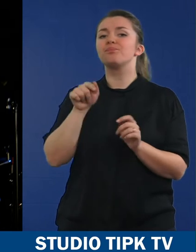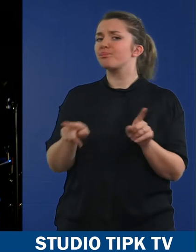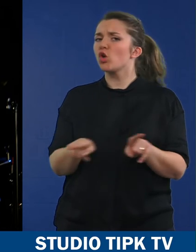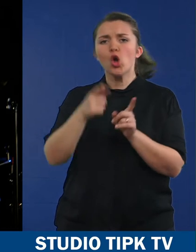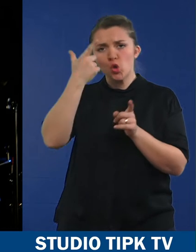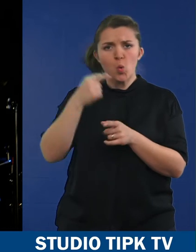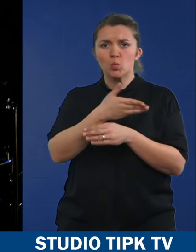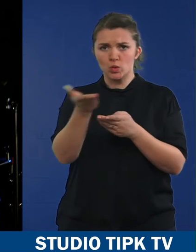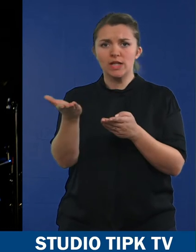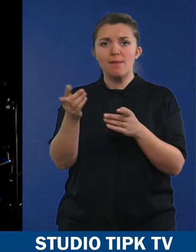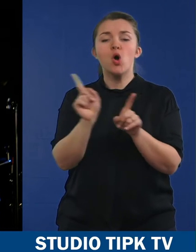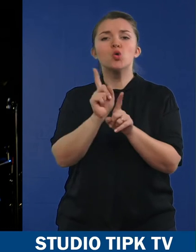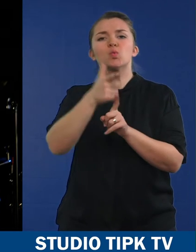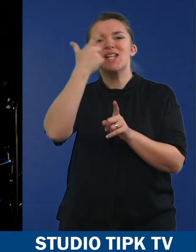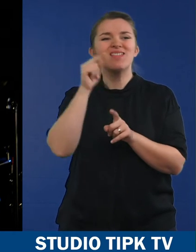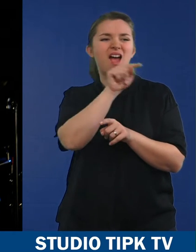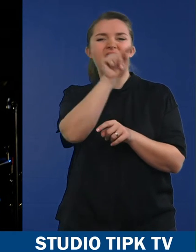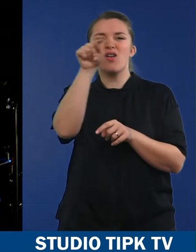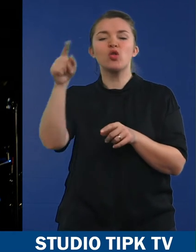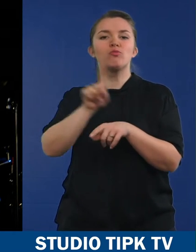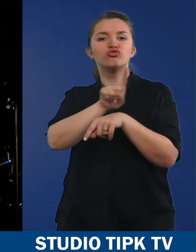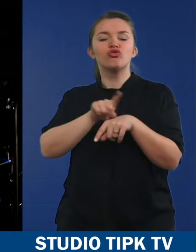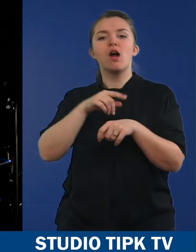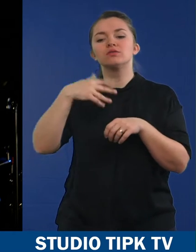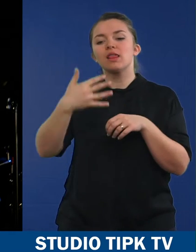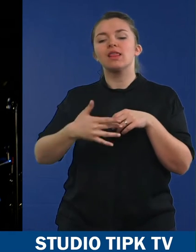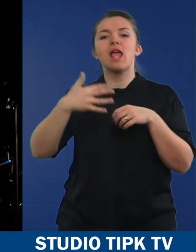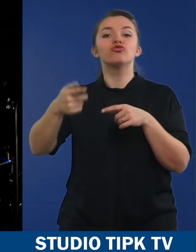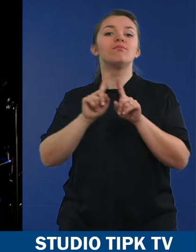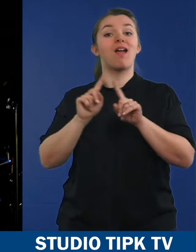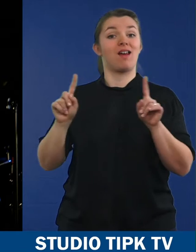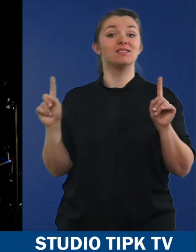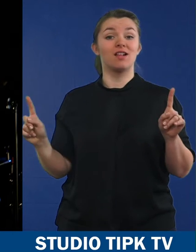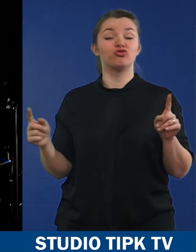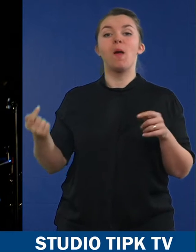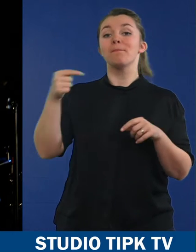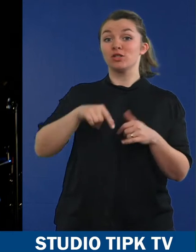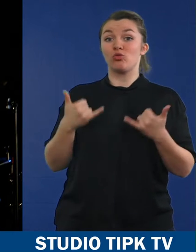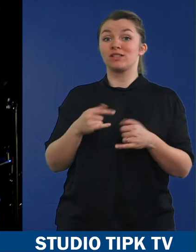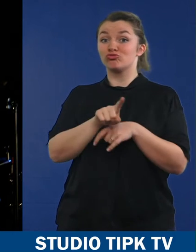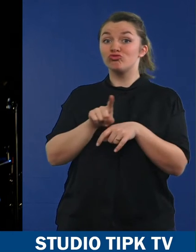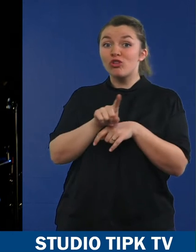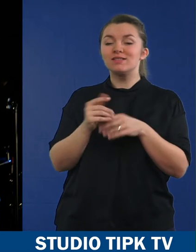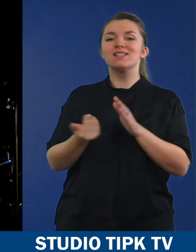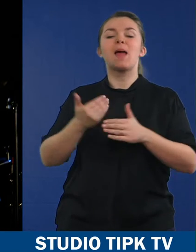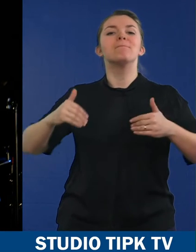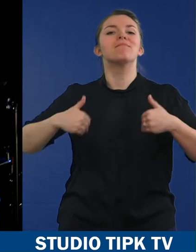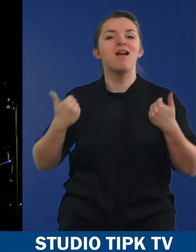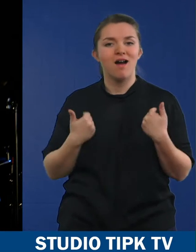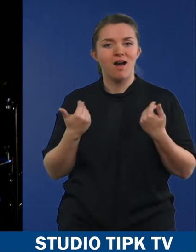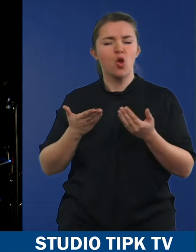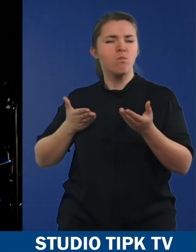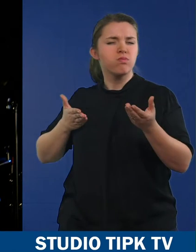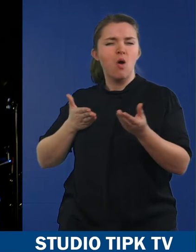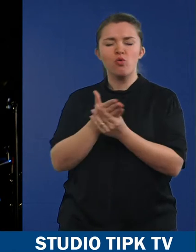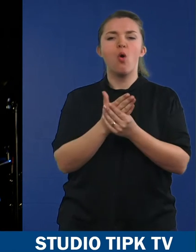kot ljudem, tudi narodom čas teče različno. Prišel je čas za mlado,